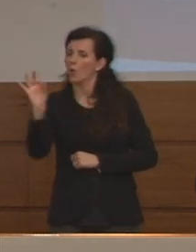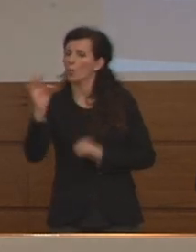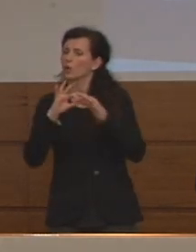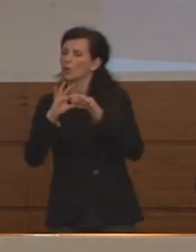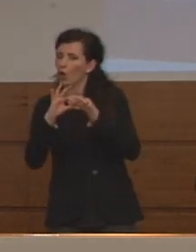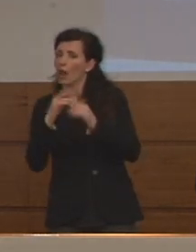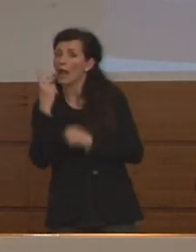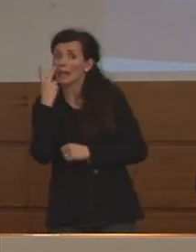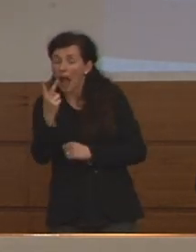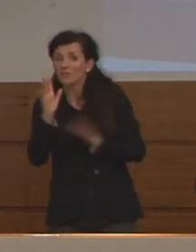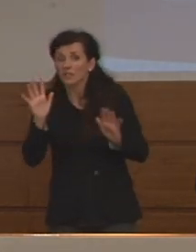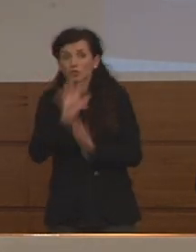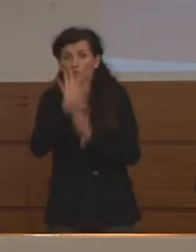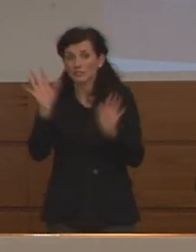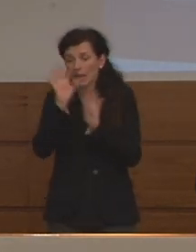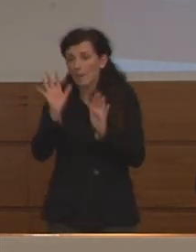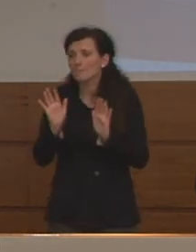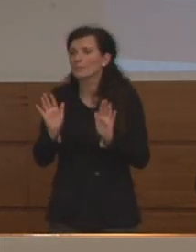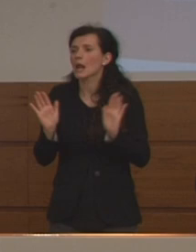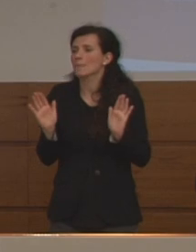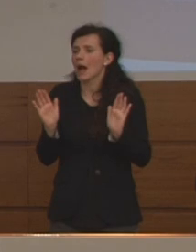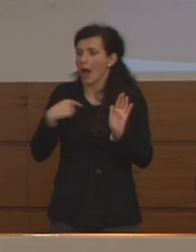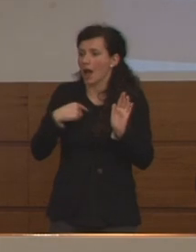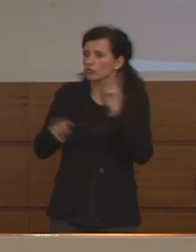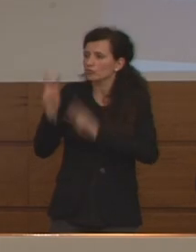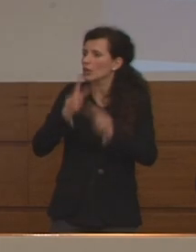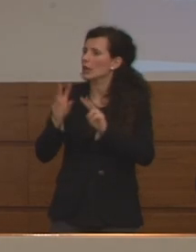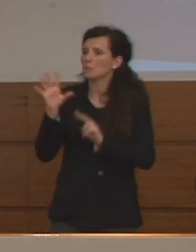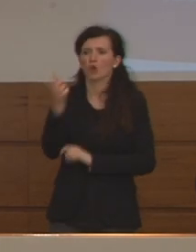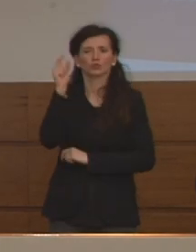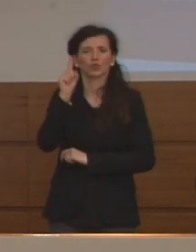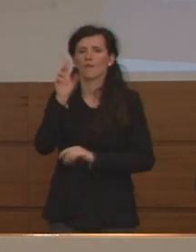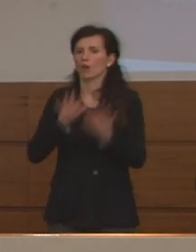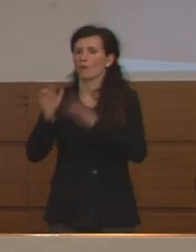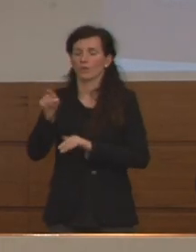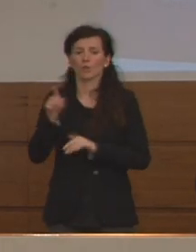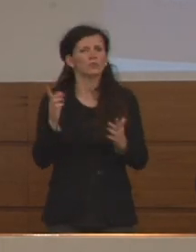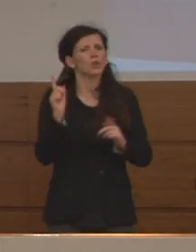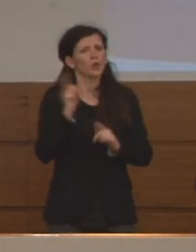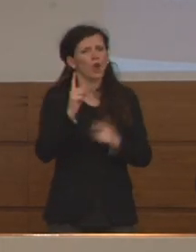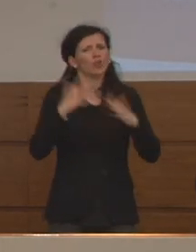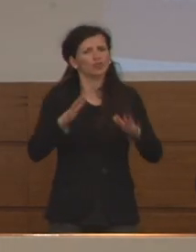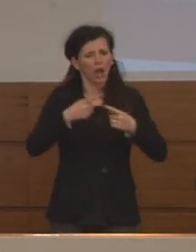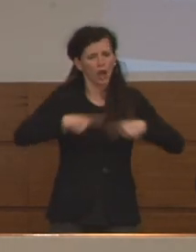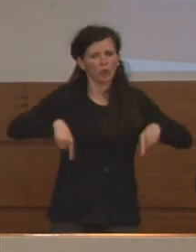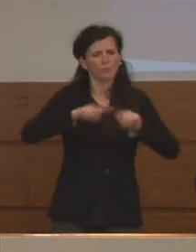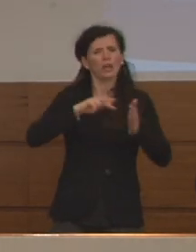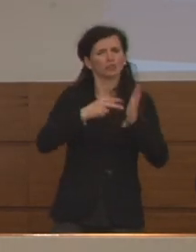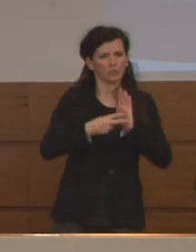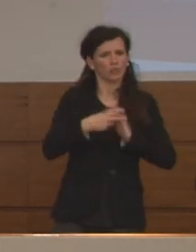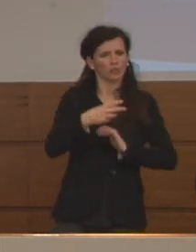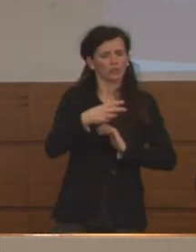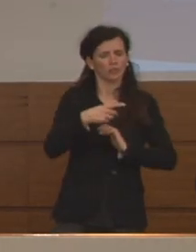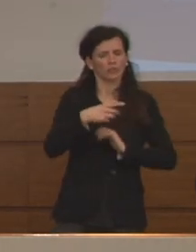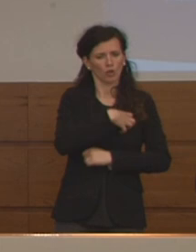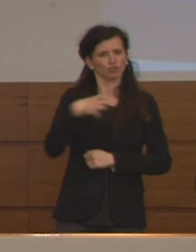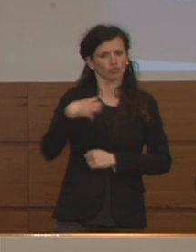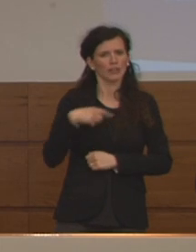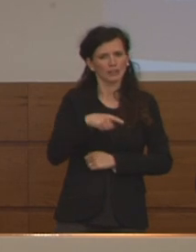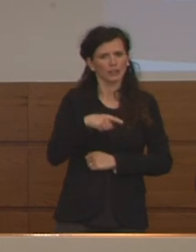questi sono i termini ma noi insomma è stato analizzato nel comitato operativo scusate il comitato